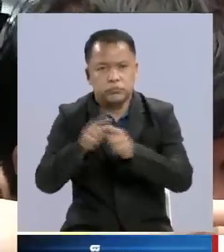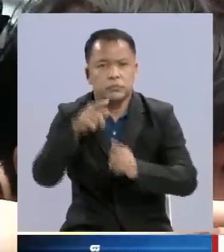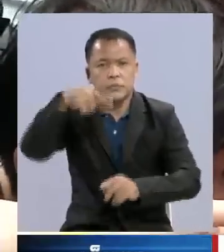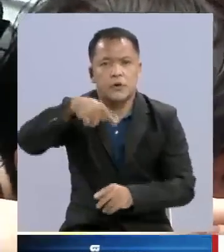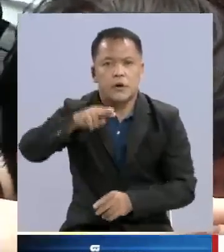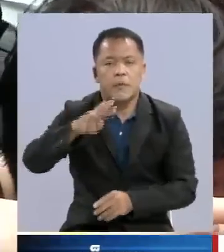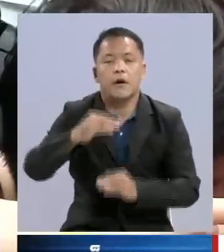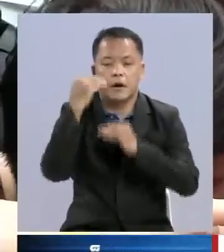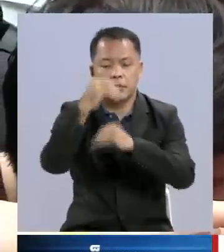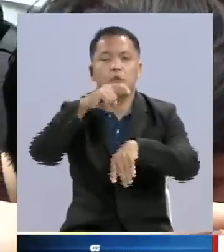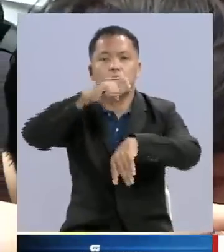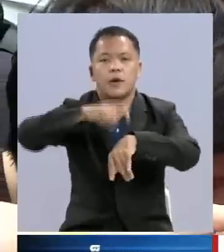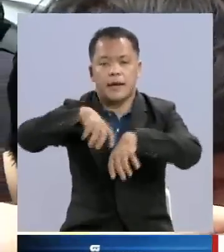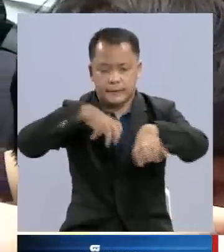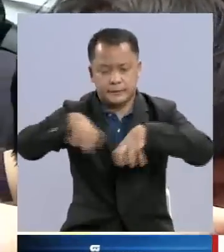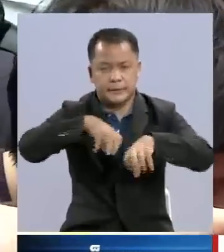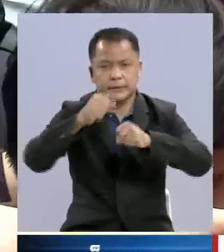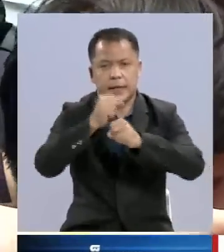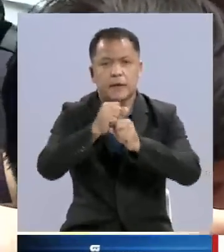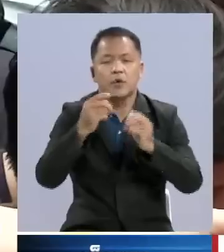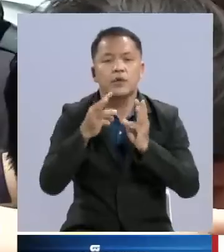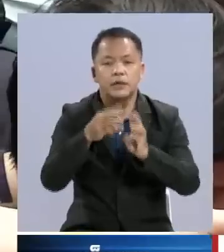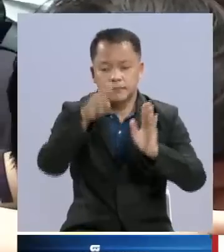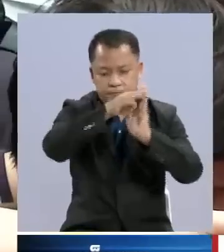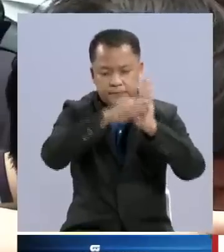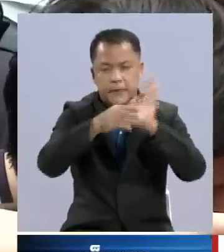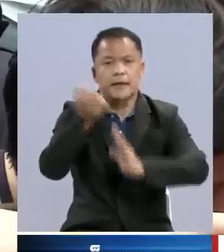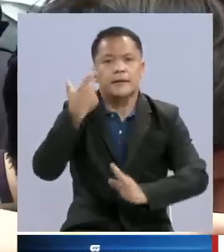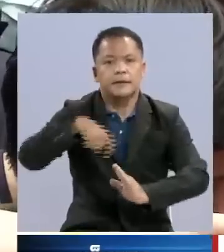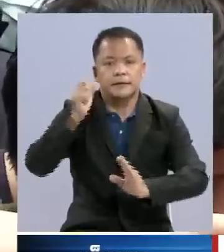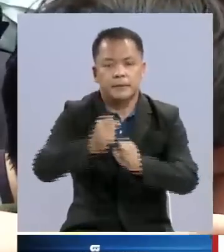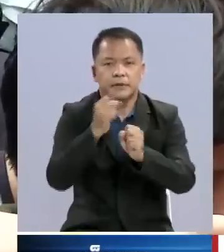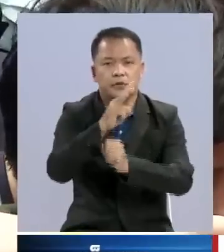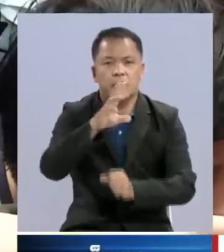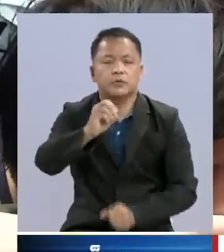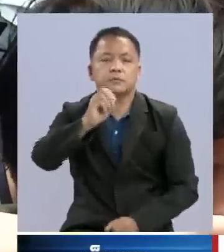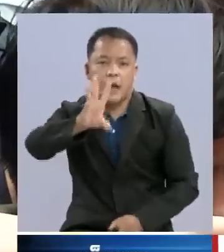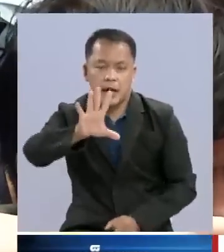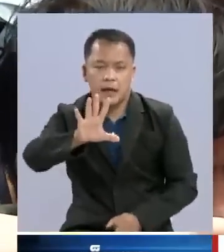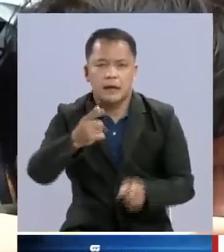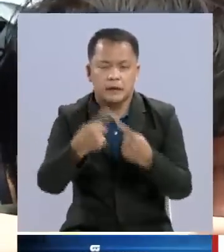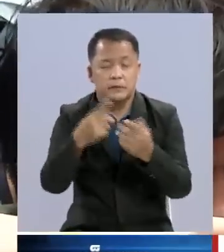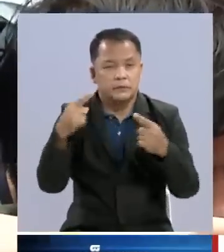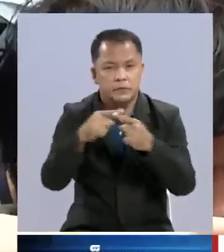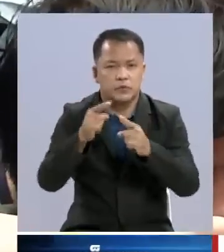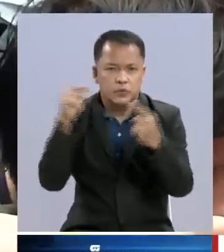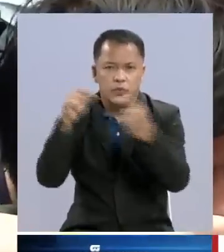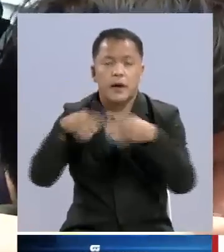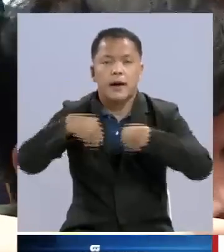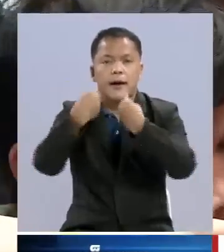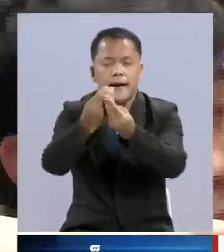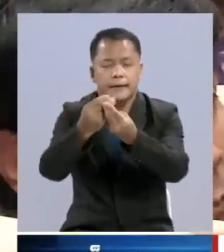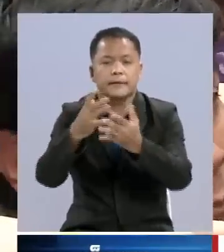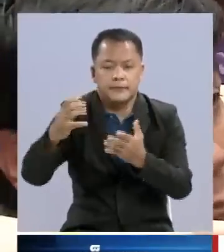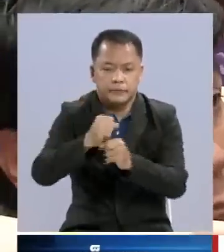ราชบัญญัติกำหนดระยะเวลาดำเนินงานในกระบวนการยุติธรรมปี2565ที่เขามุ่งหวังจะให้ใ